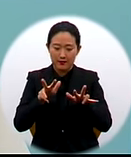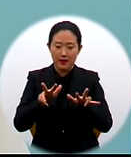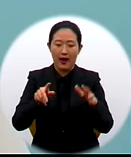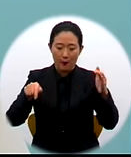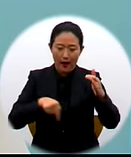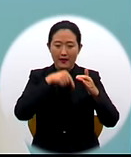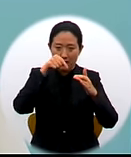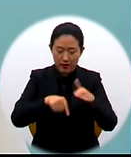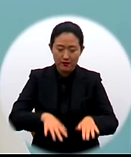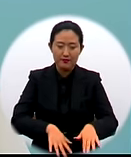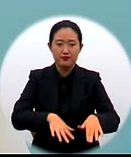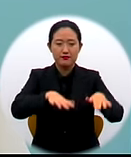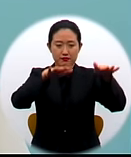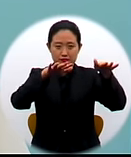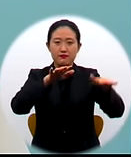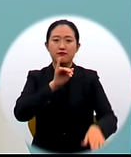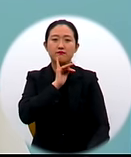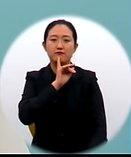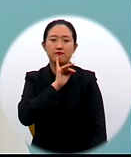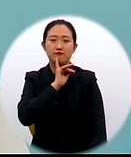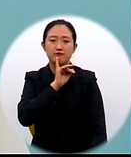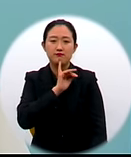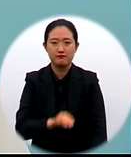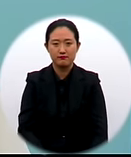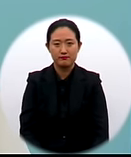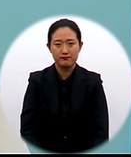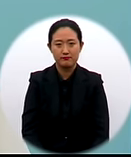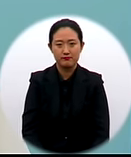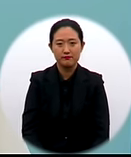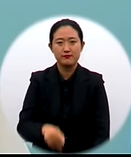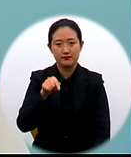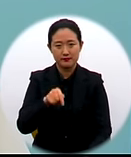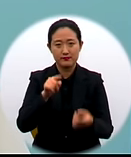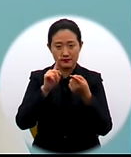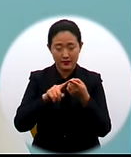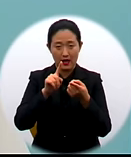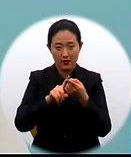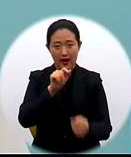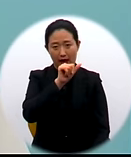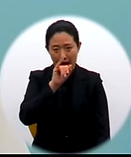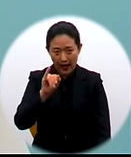때문에 그래도 이 아이들이 꽤 성장해서 자신의 커리어를 가져갈 때까지는 이 메가 트렌드의 흐름이 크게 달라지지 않을 거라는